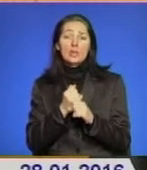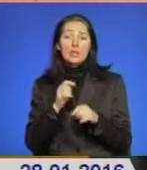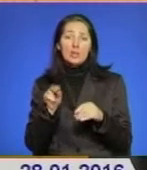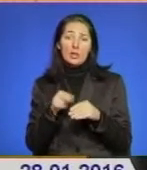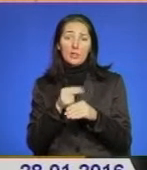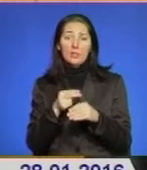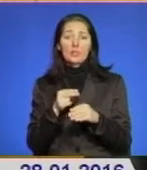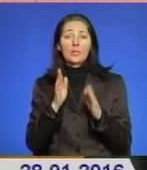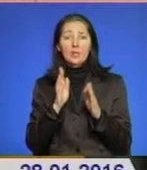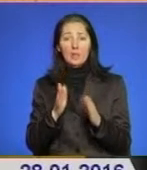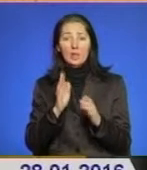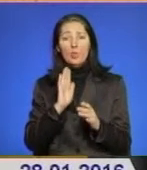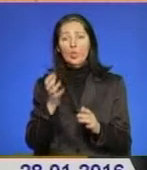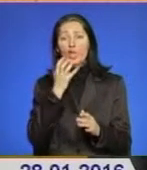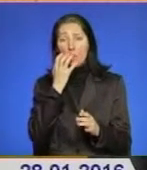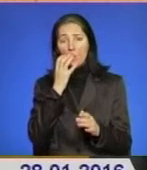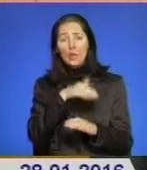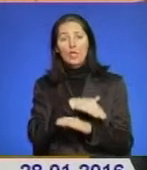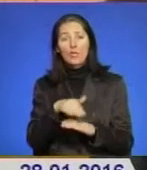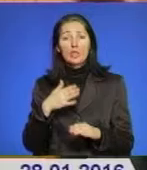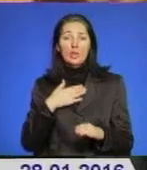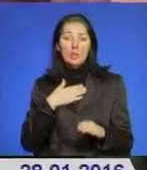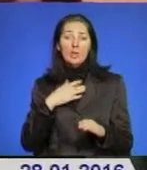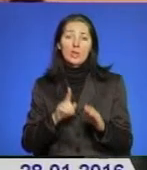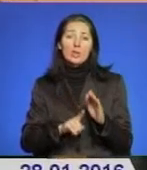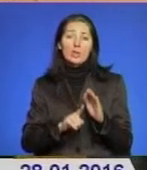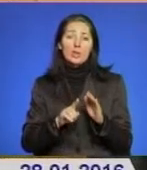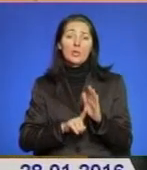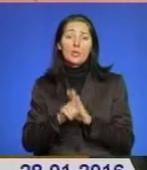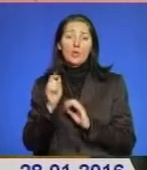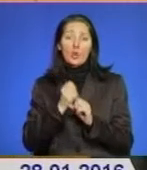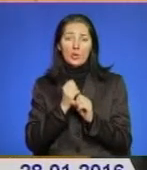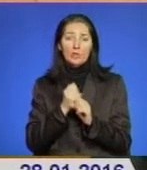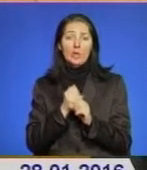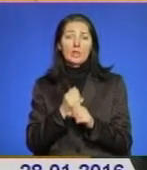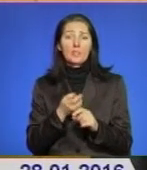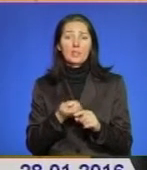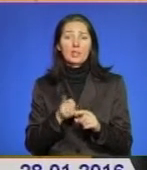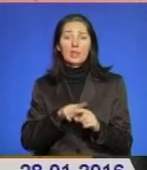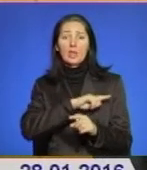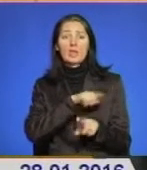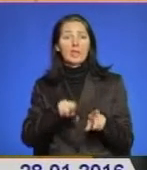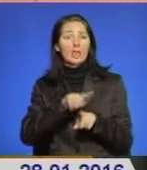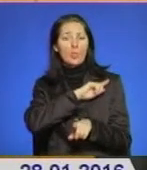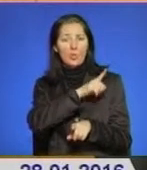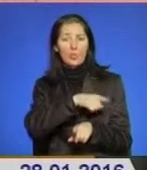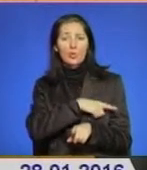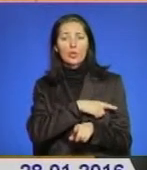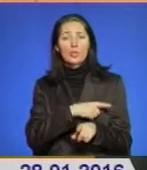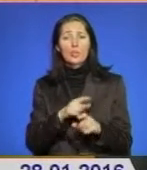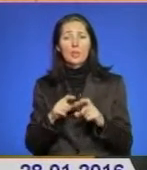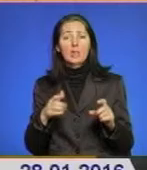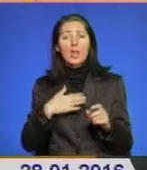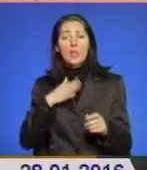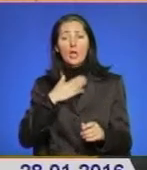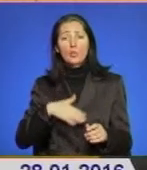тільки потепліє, на вулиці тепло стане. Ми його запустимо в експлуатацію. Це такий потужний, гарний. Нам приємно, що ми в